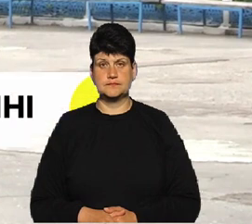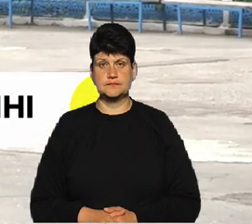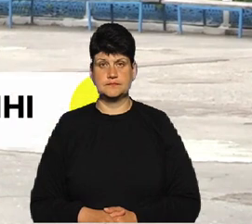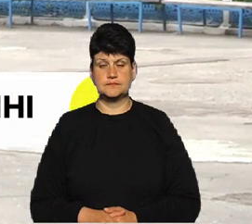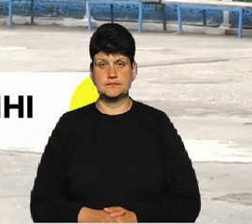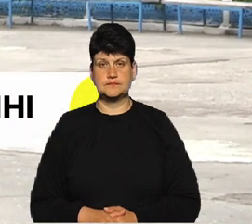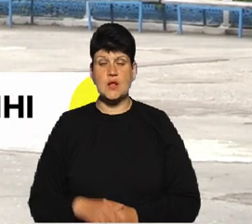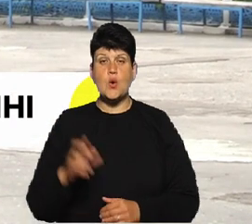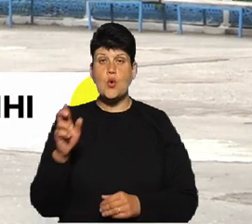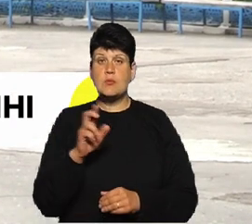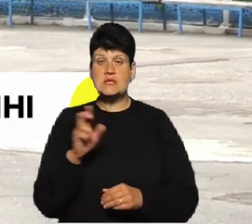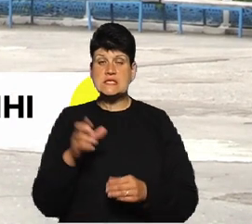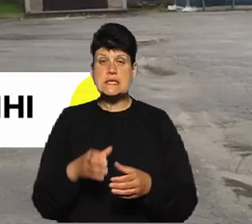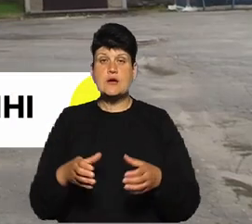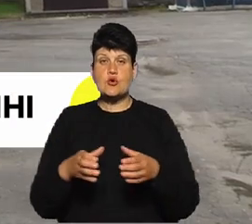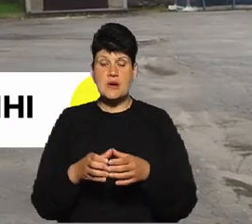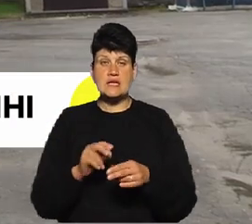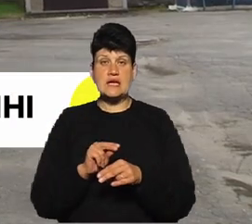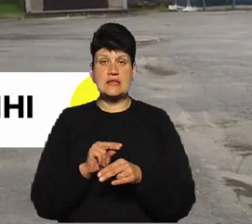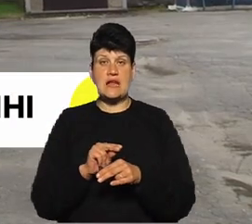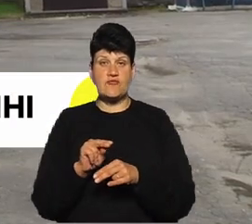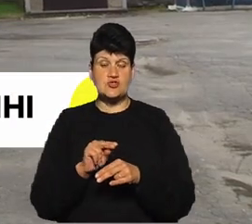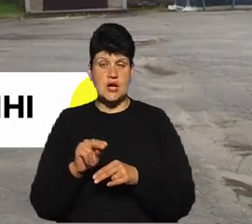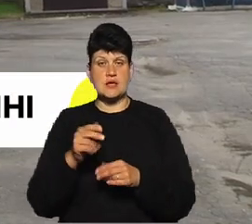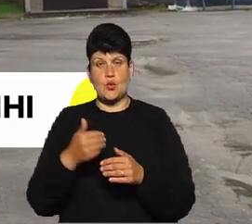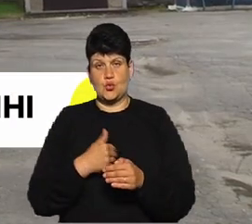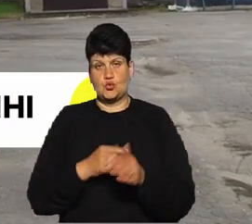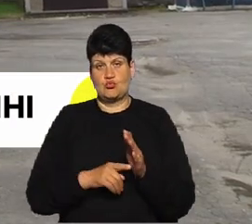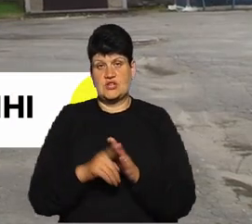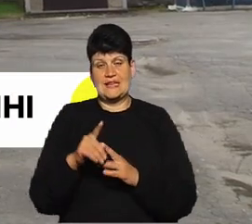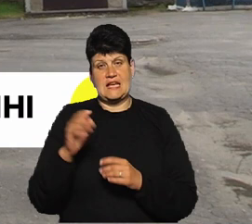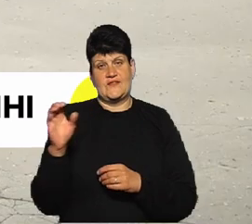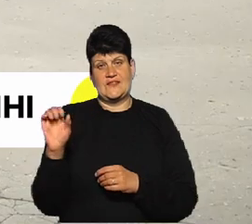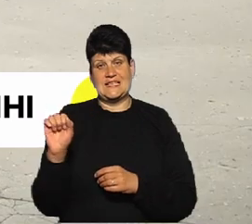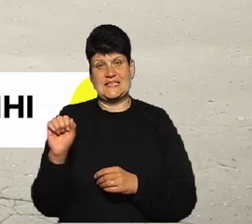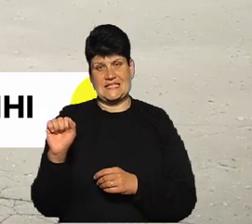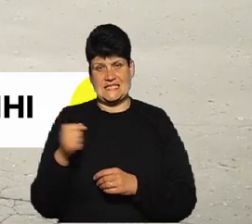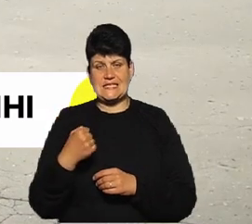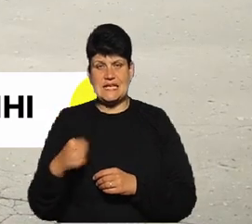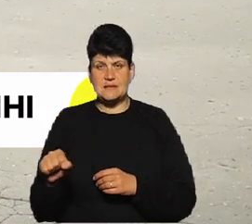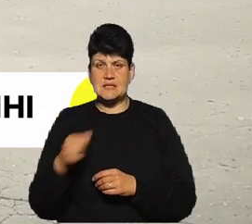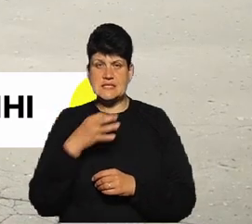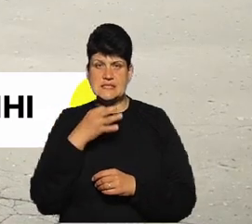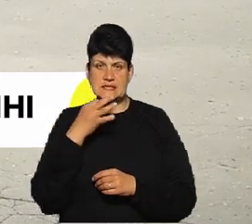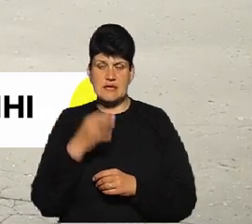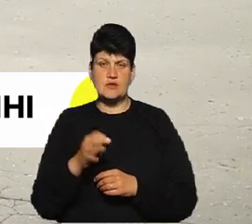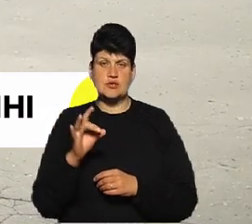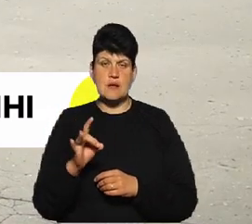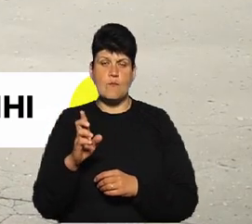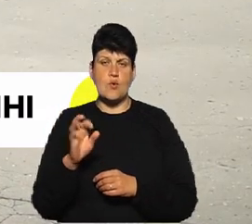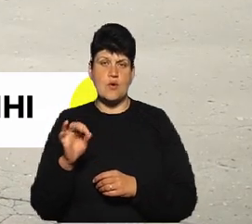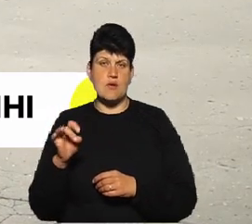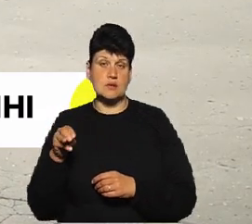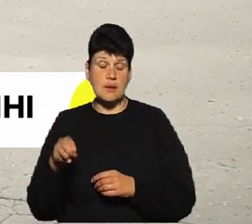У Бережанській громаді навчання хочуть розпочати в серпні. Про це розповів голова громади Ростислав Бортник. За його словами, прийняли